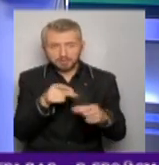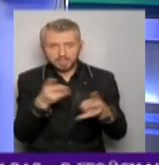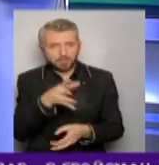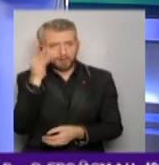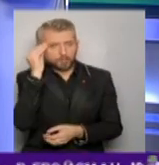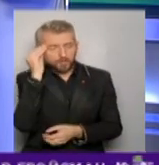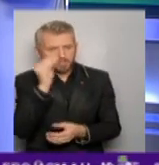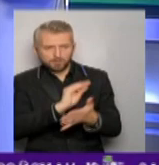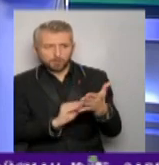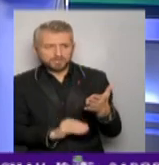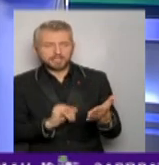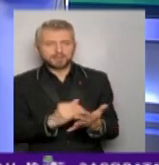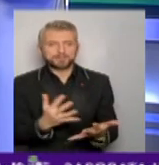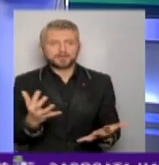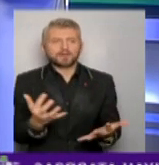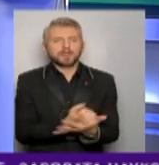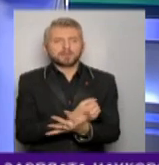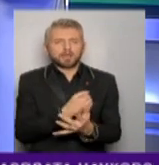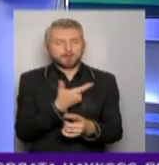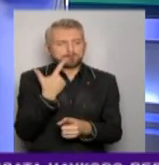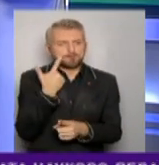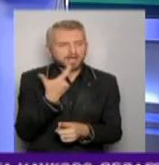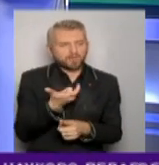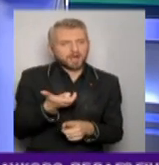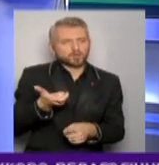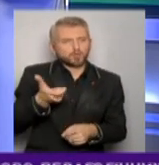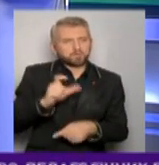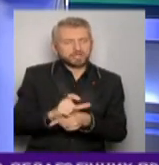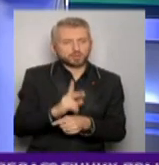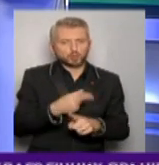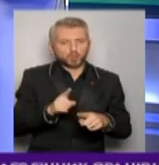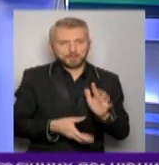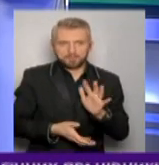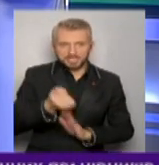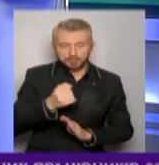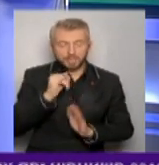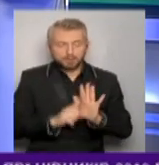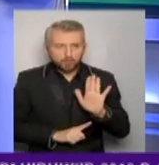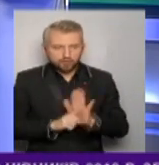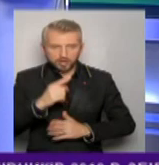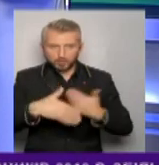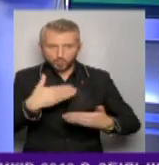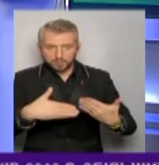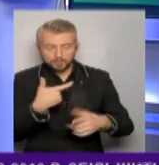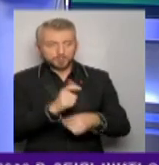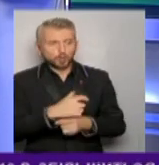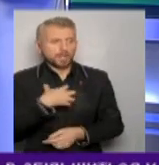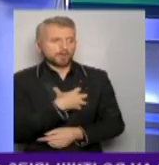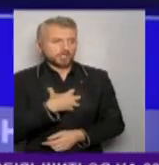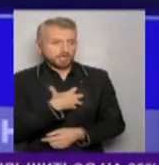врахувати, прописати і знайти ту переважну більшість, яка це підтримує, і починати рухатись. Дуже важливо. От